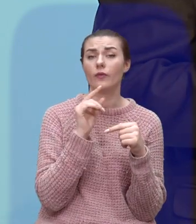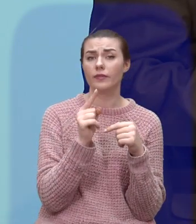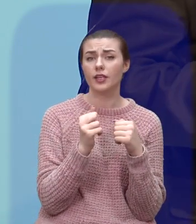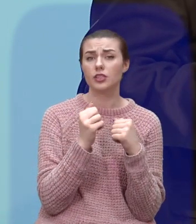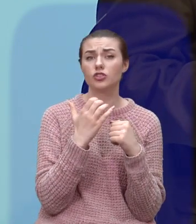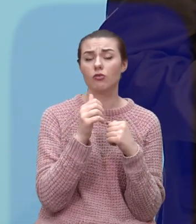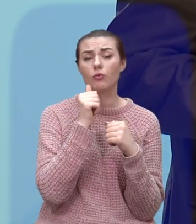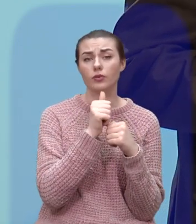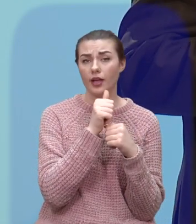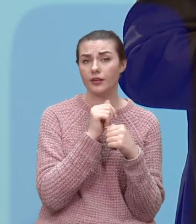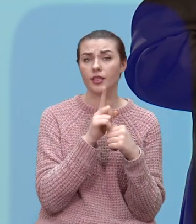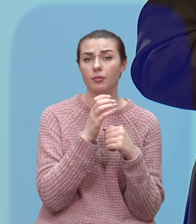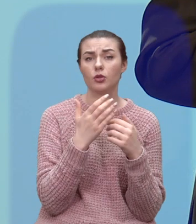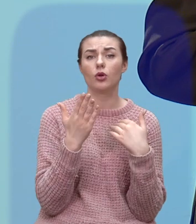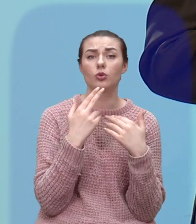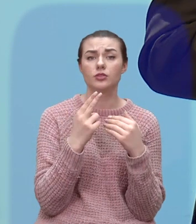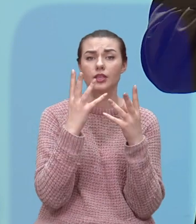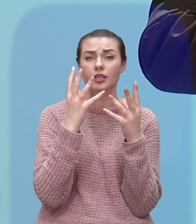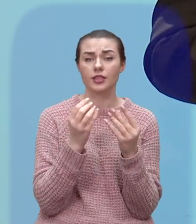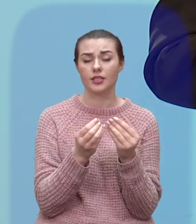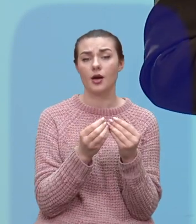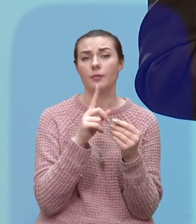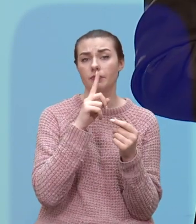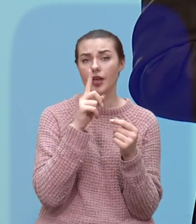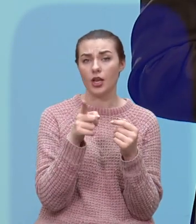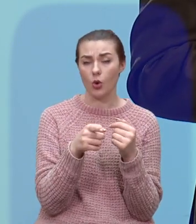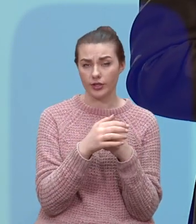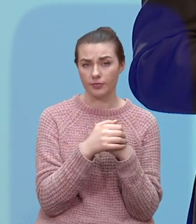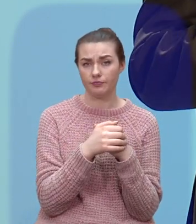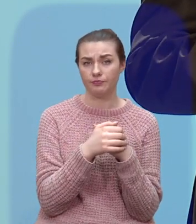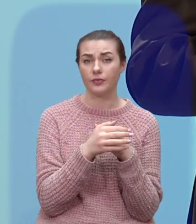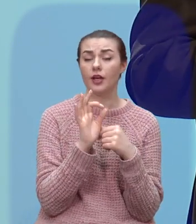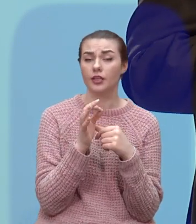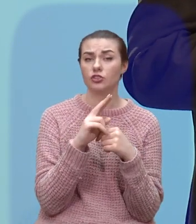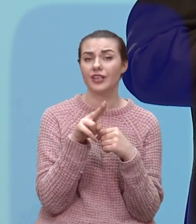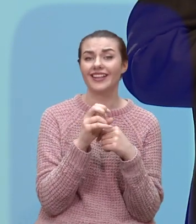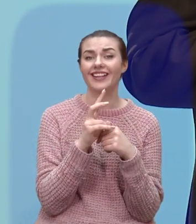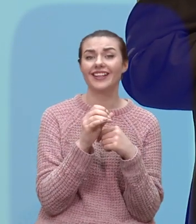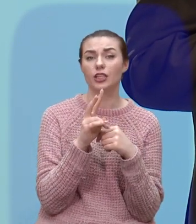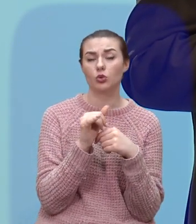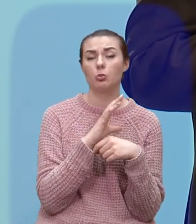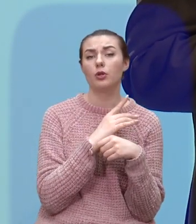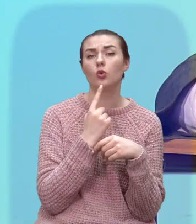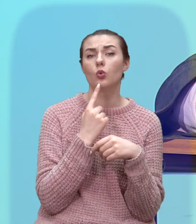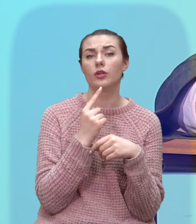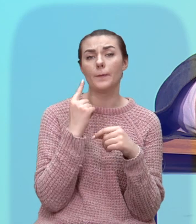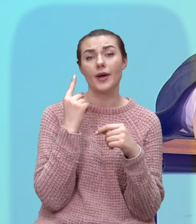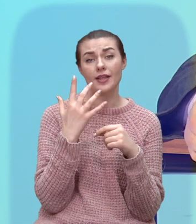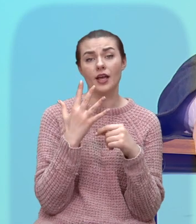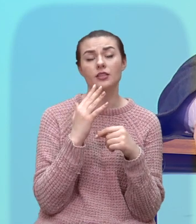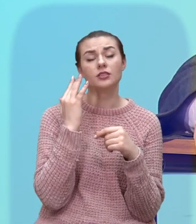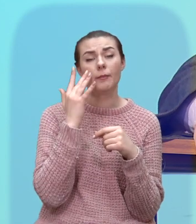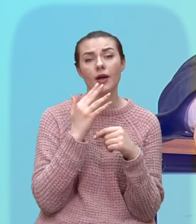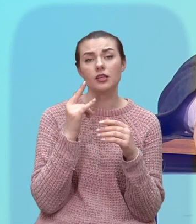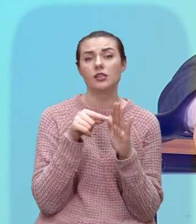ты держи его в тайне ибо оно относится к дням далеким конечно же данилу трудно было понять